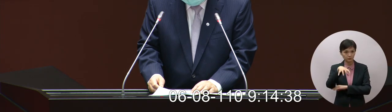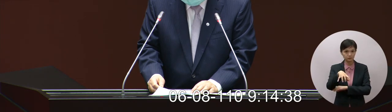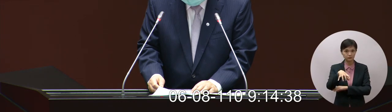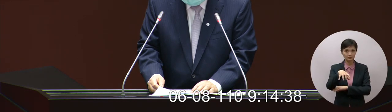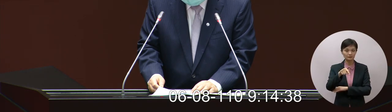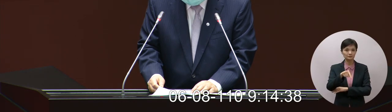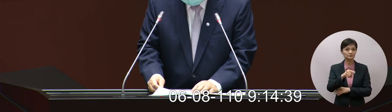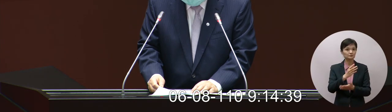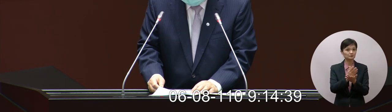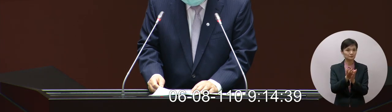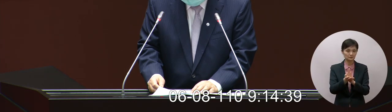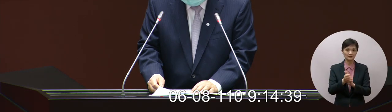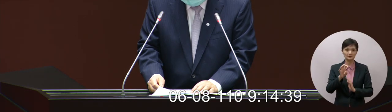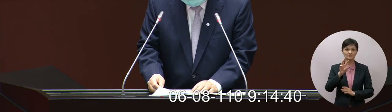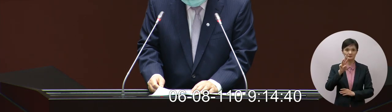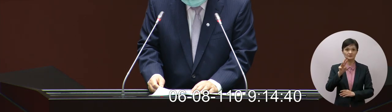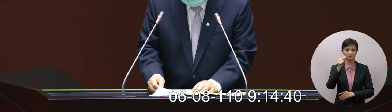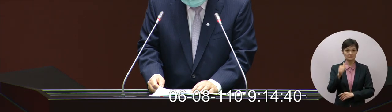防疫旅馆等